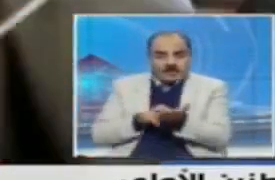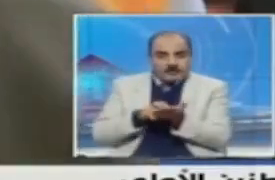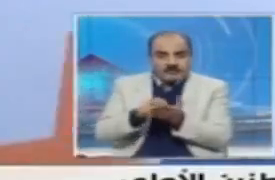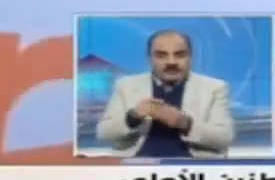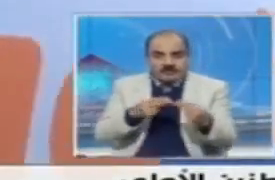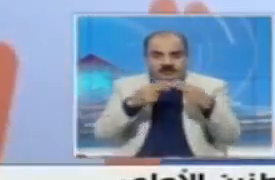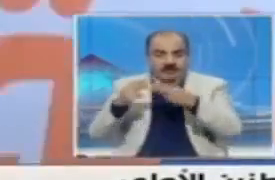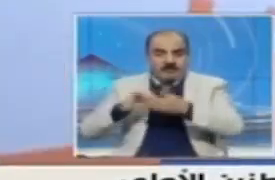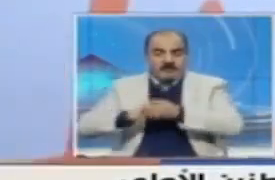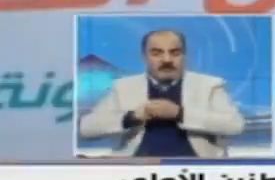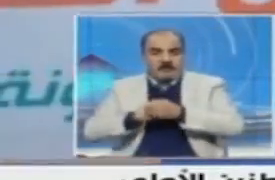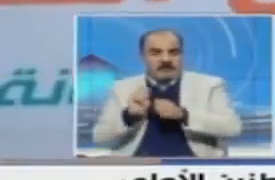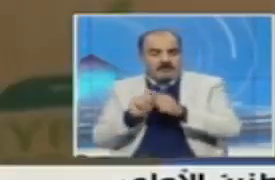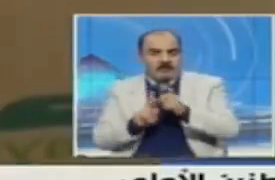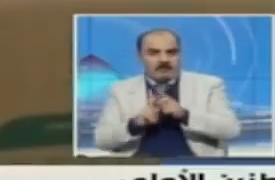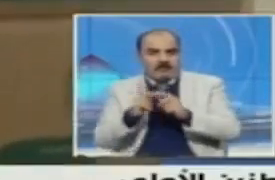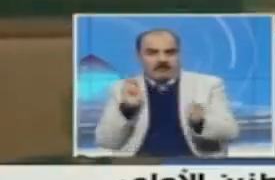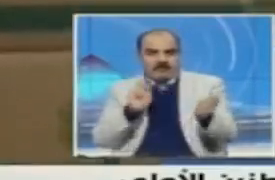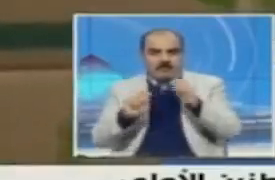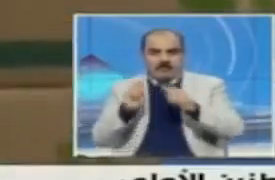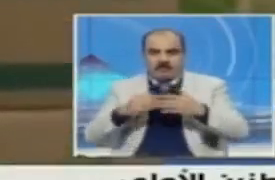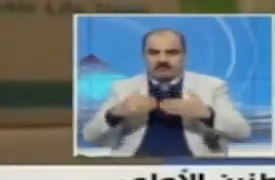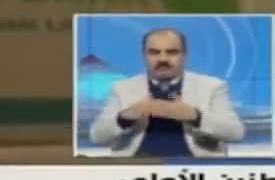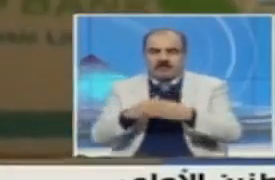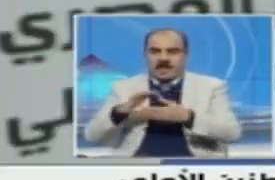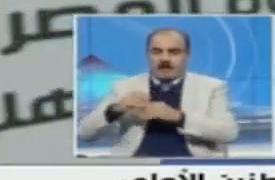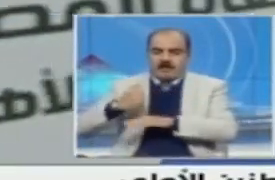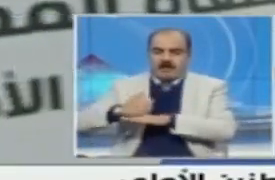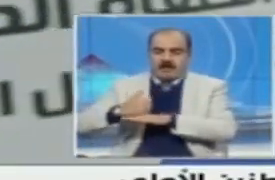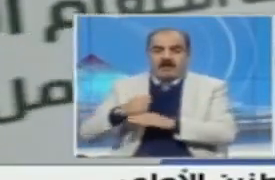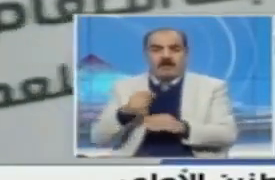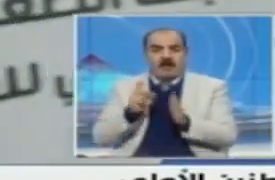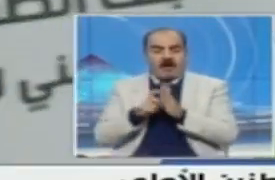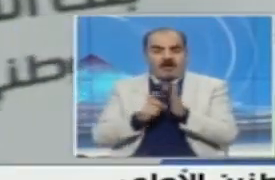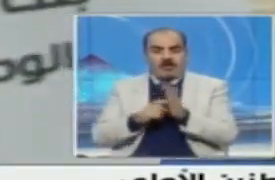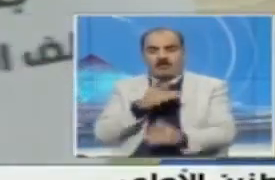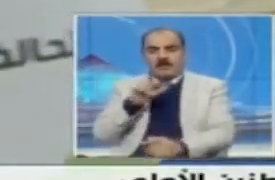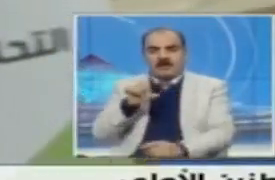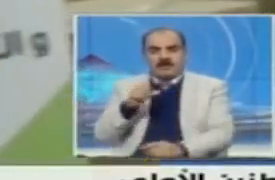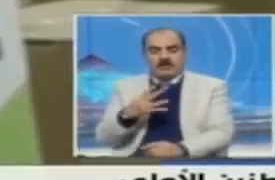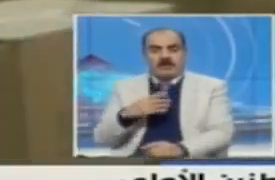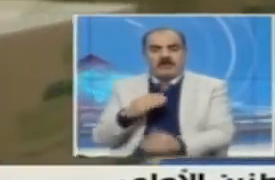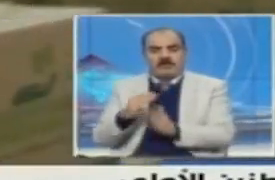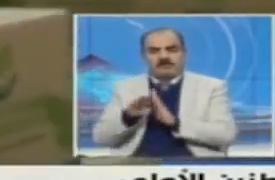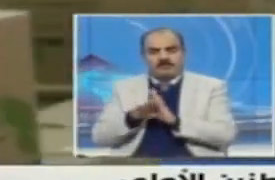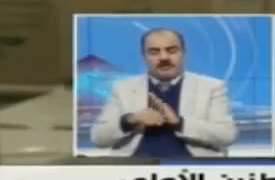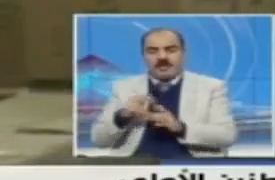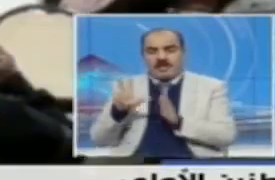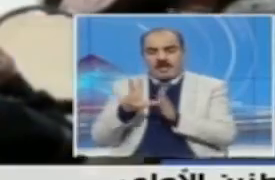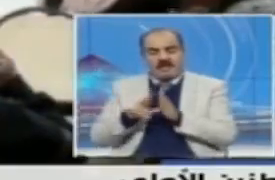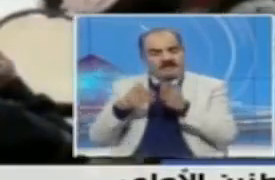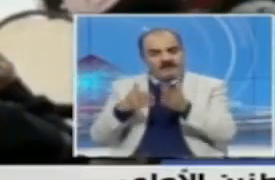لرؤية التحالف التنموي وتطوير العمل الأهلي في ظل قانون 149 للعمل الأهلي ولائحته